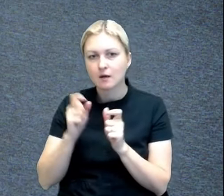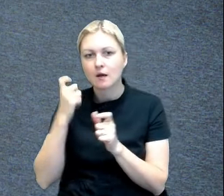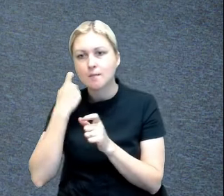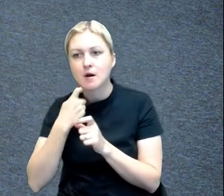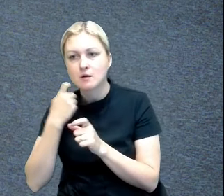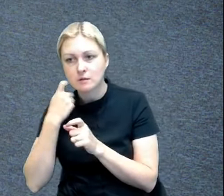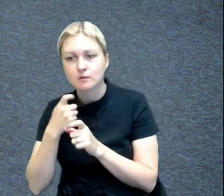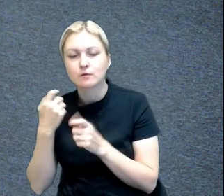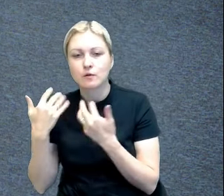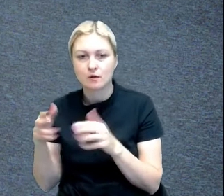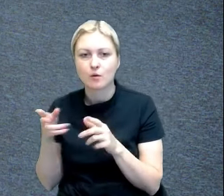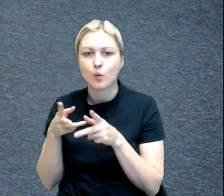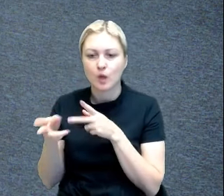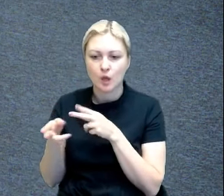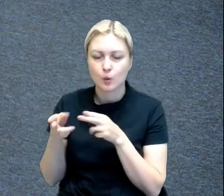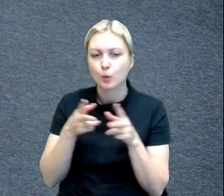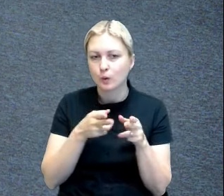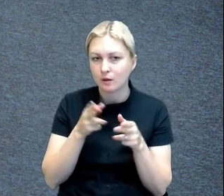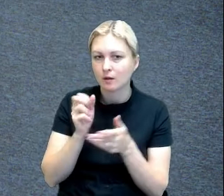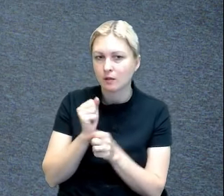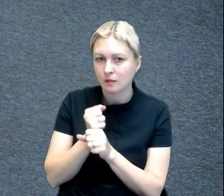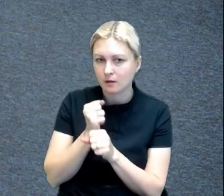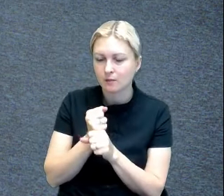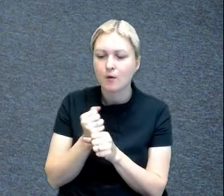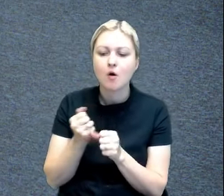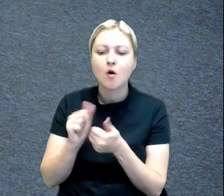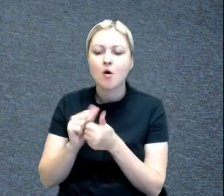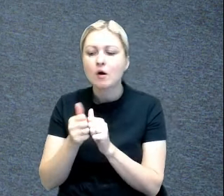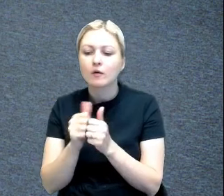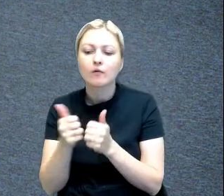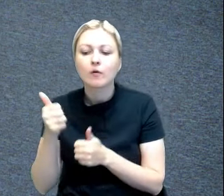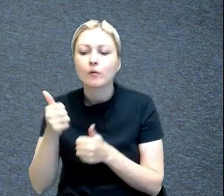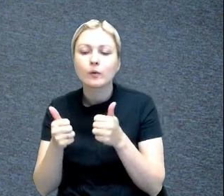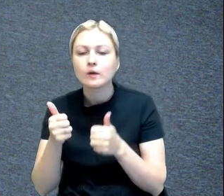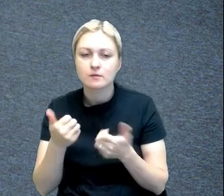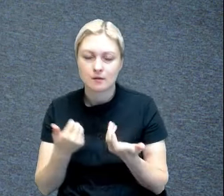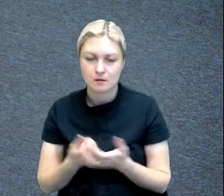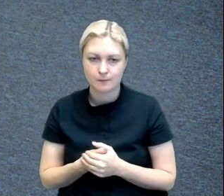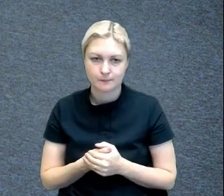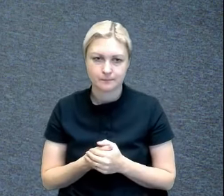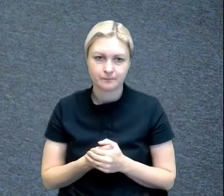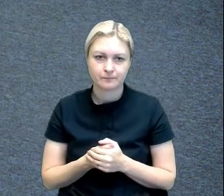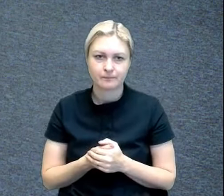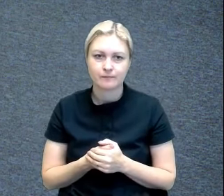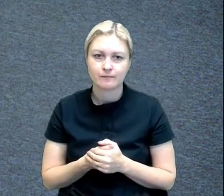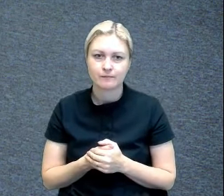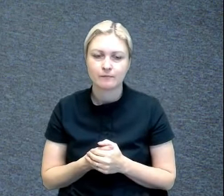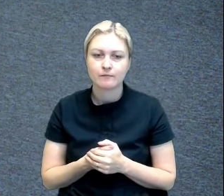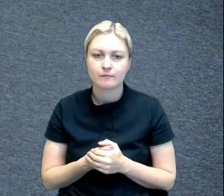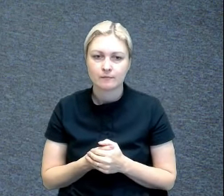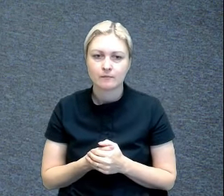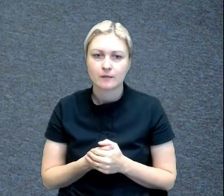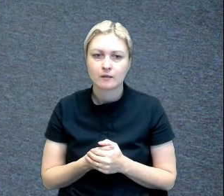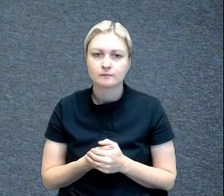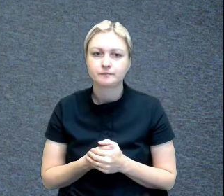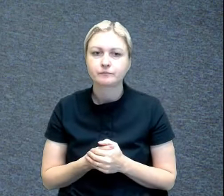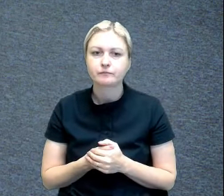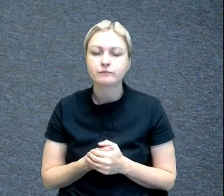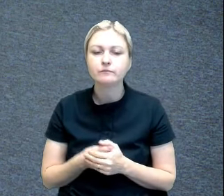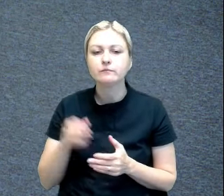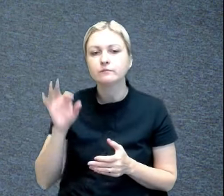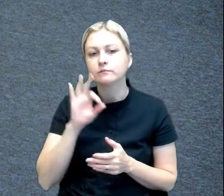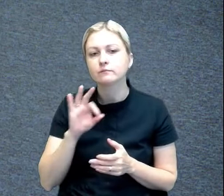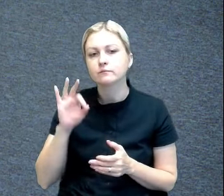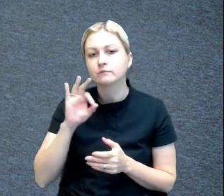lenktyniavo kas yra geresni ar pirtininkai ar barzdaskučiai tai tai be anesteziologų darė tai tai kalbant